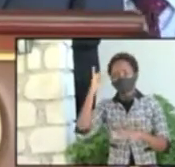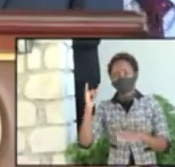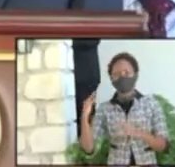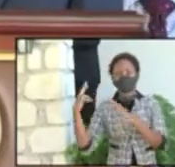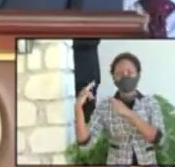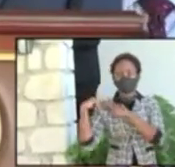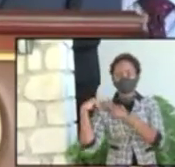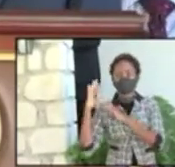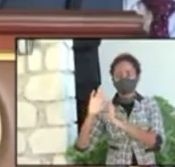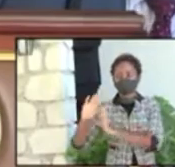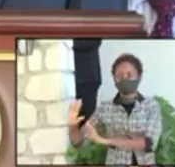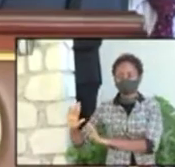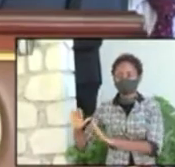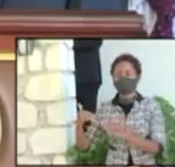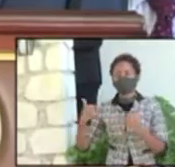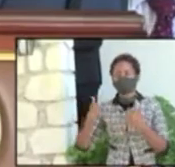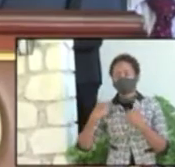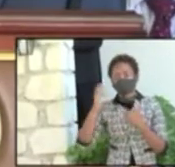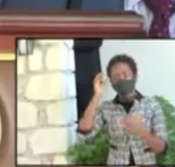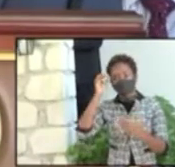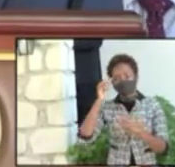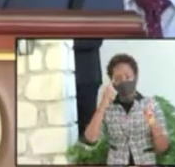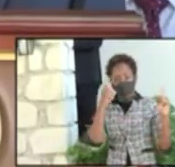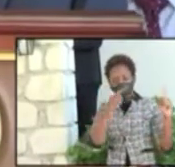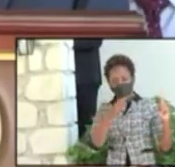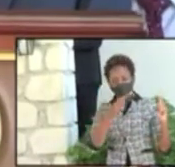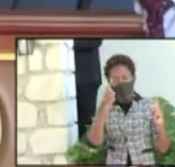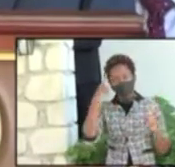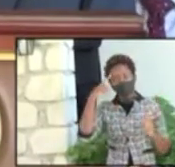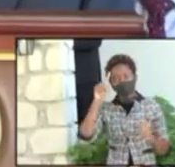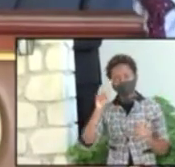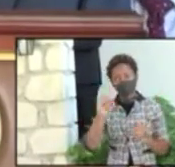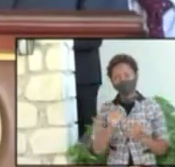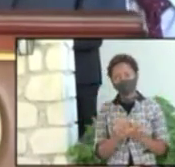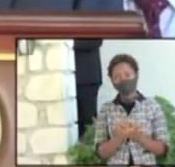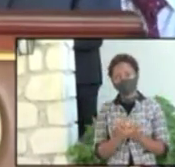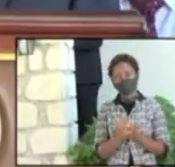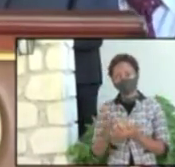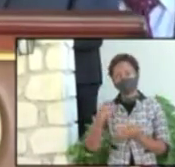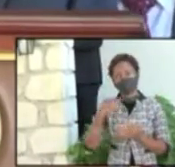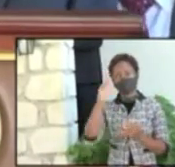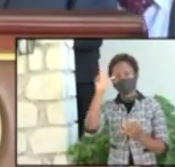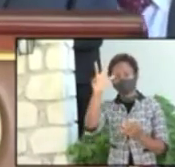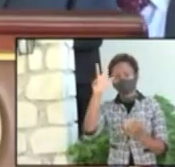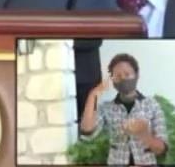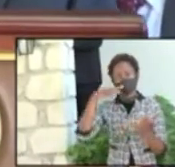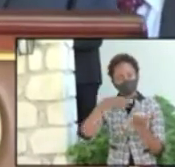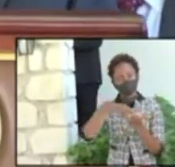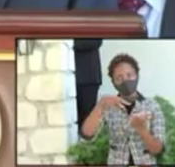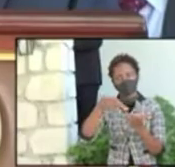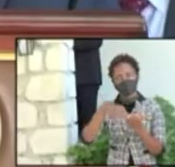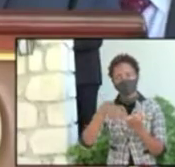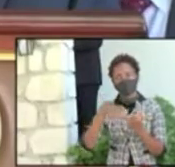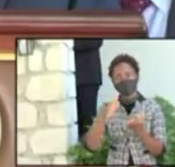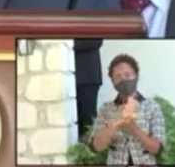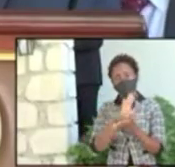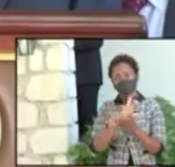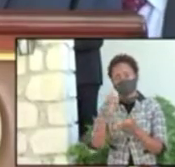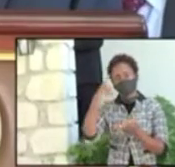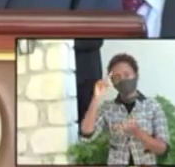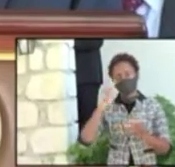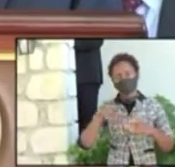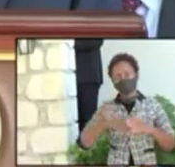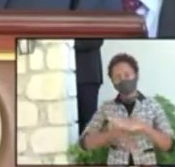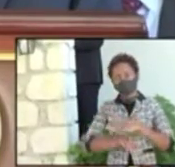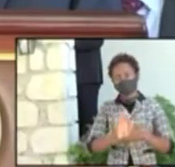responsabilité pâle, il a un objectif pour imprimer 3 millions de formulaires de naissance